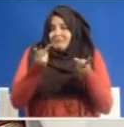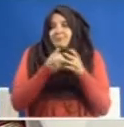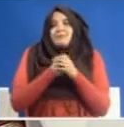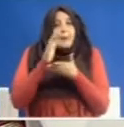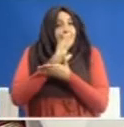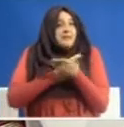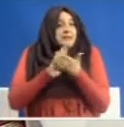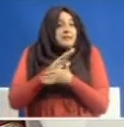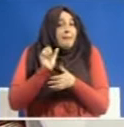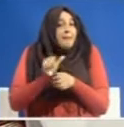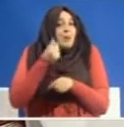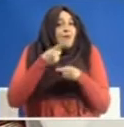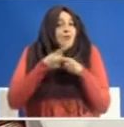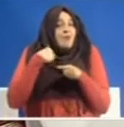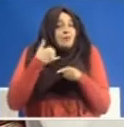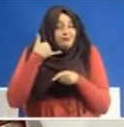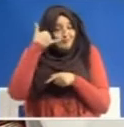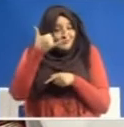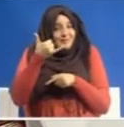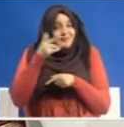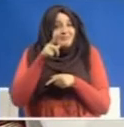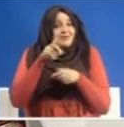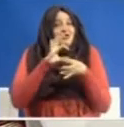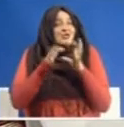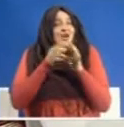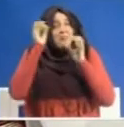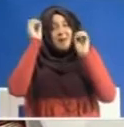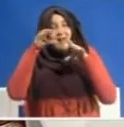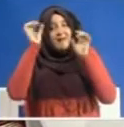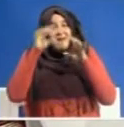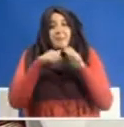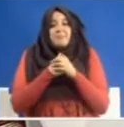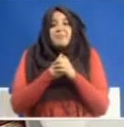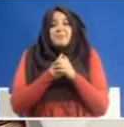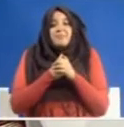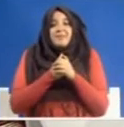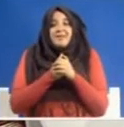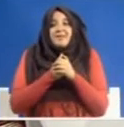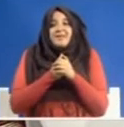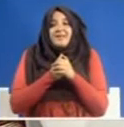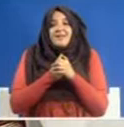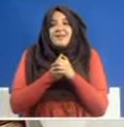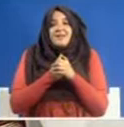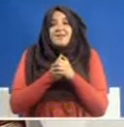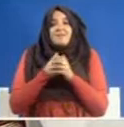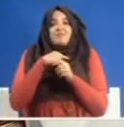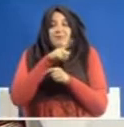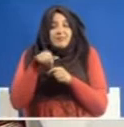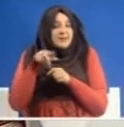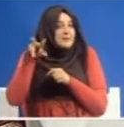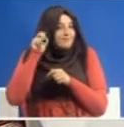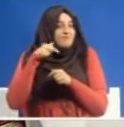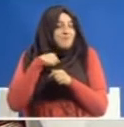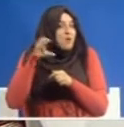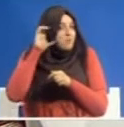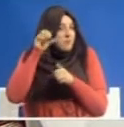اعذروني اني اول مره اتكلم الى هذه القناه المباركه نعم اهلا وسهلا بك تفضلي افتحوا صدوركم حتى تسمعوا اختكم فهي تعاني كثيرا